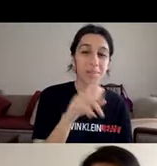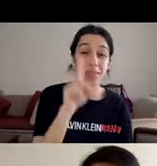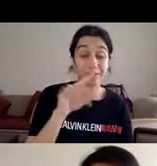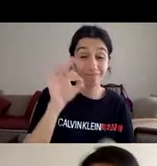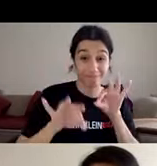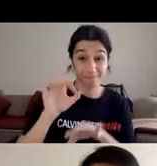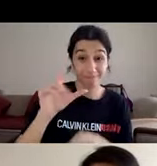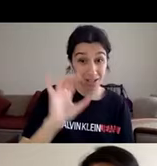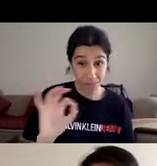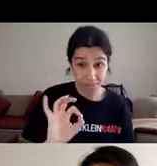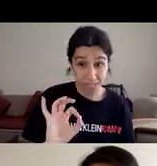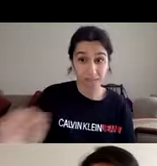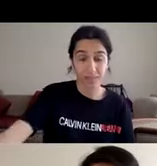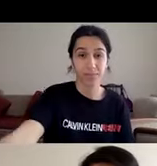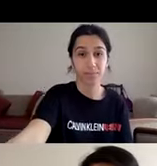ancak